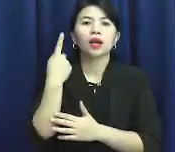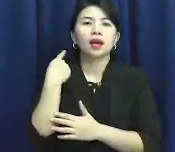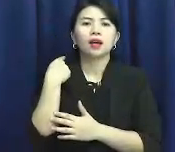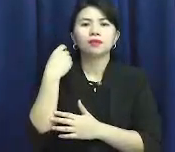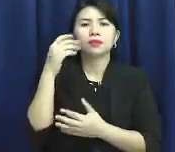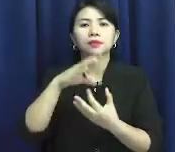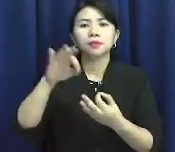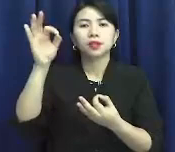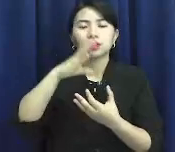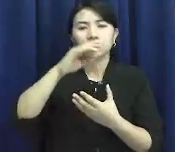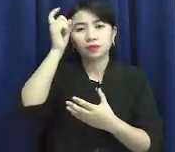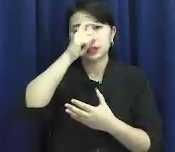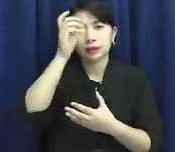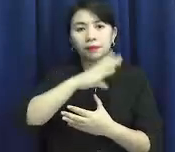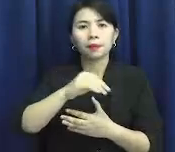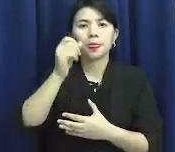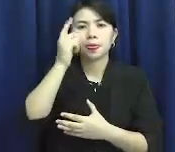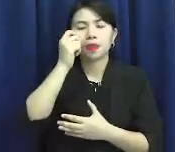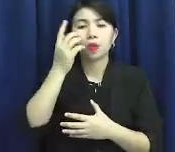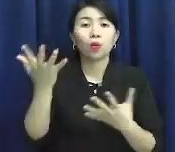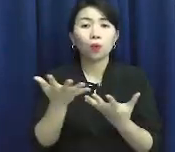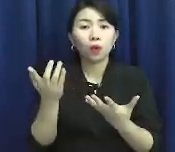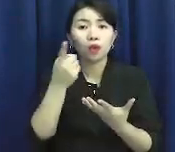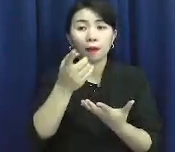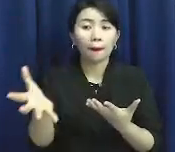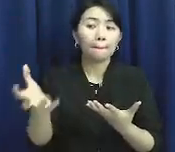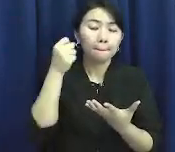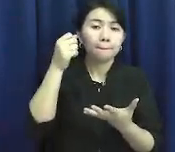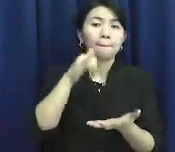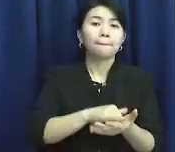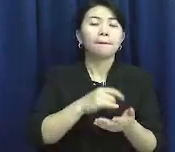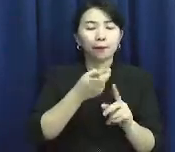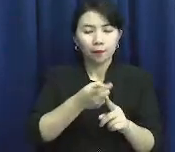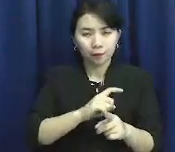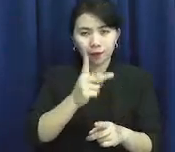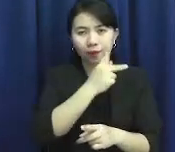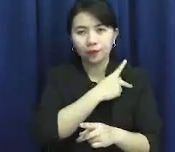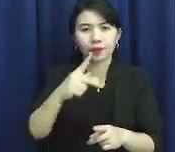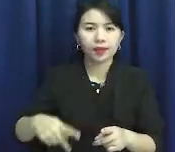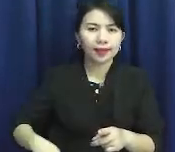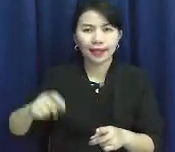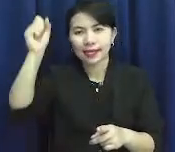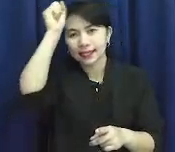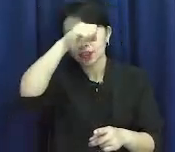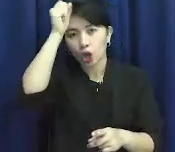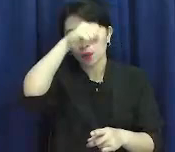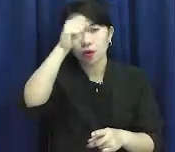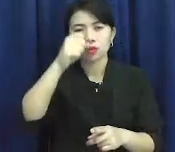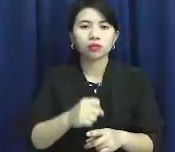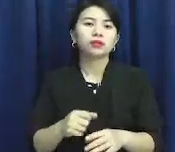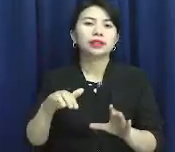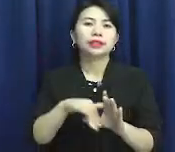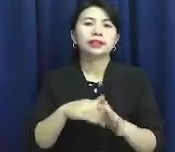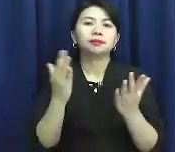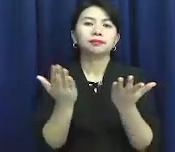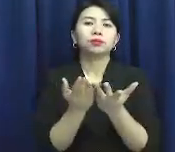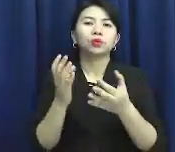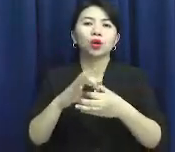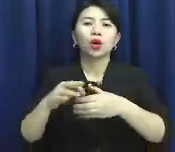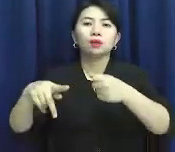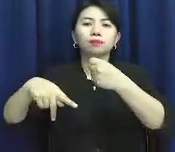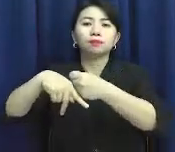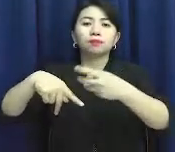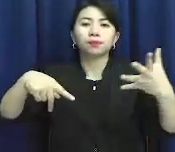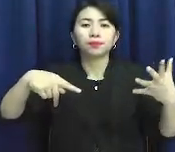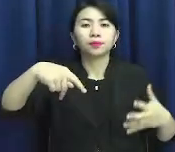and understanding. Saan niyo kukunin yan? Kay Solomon. Alright? Kay Solomon, sa Book of Proverbs, punong-puno tayo.